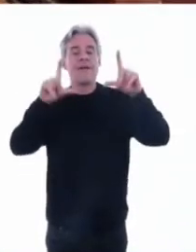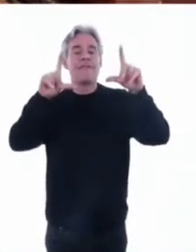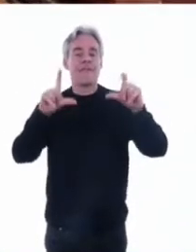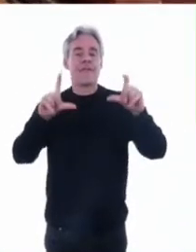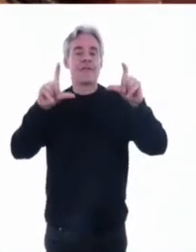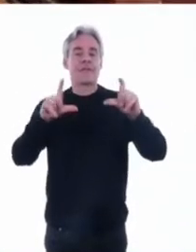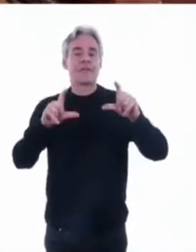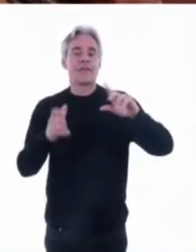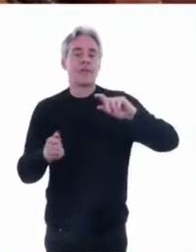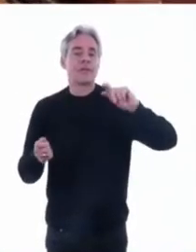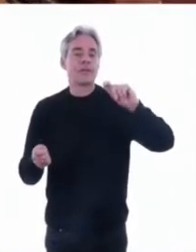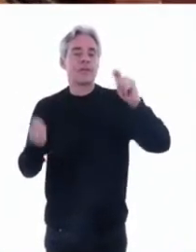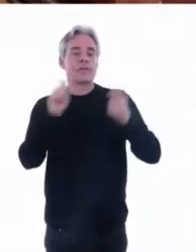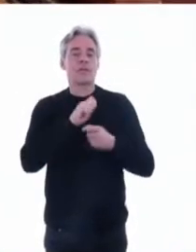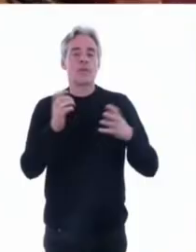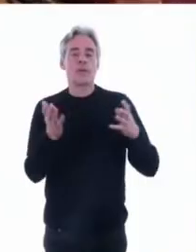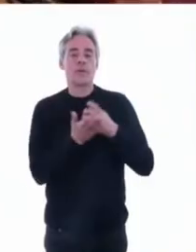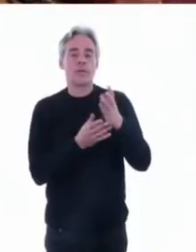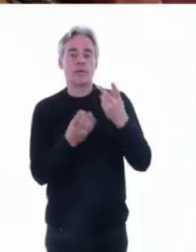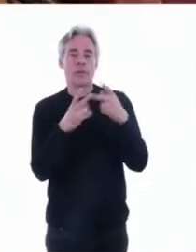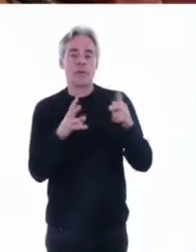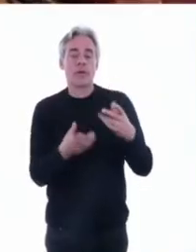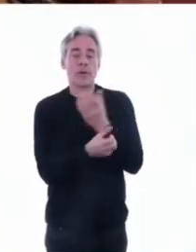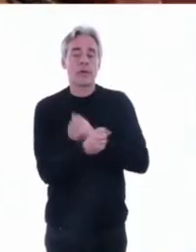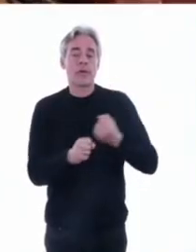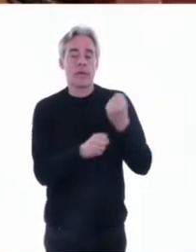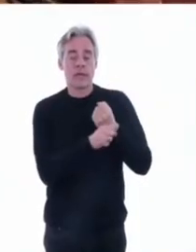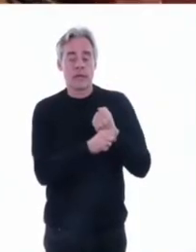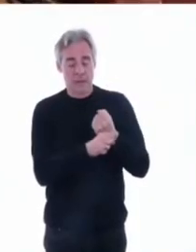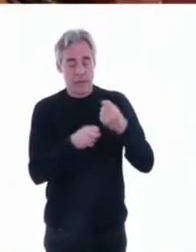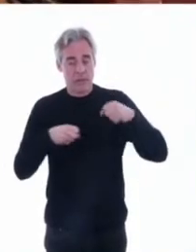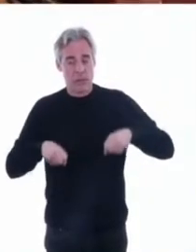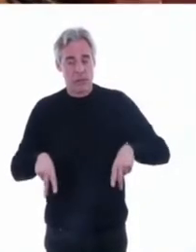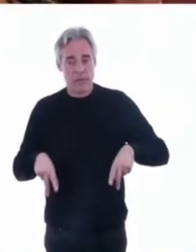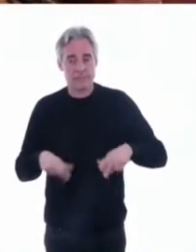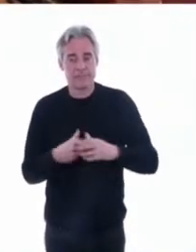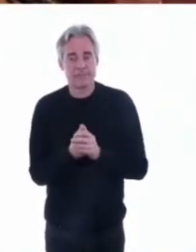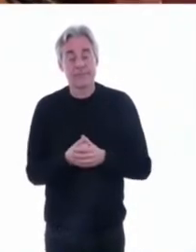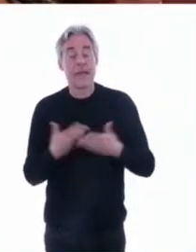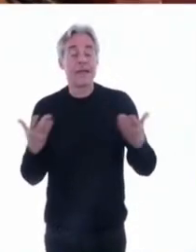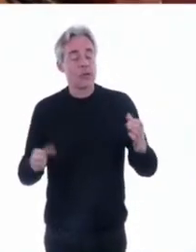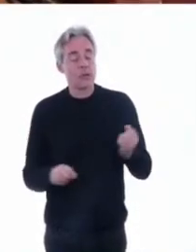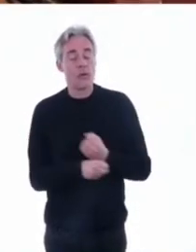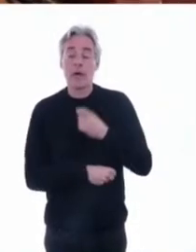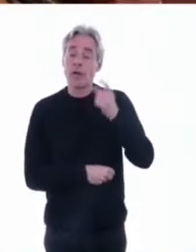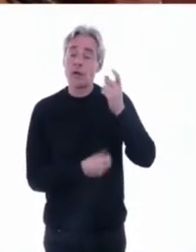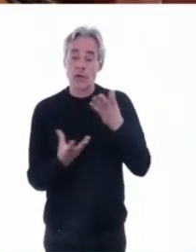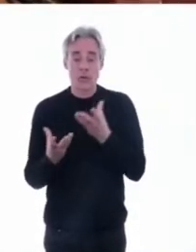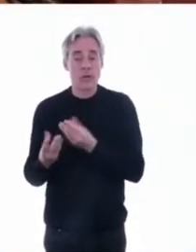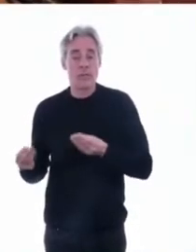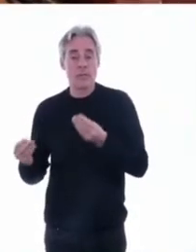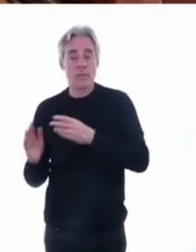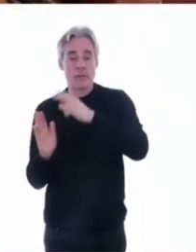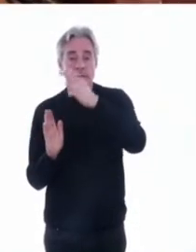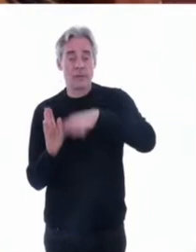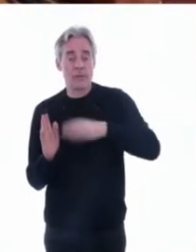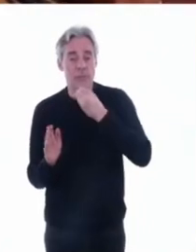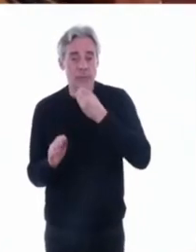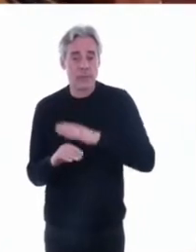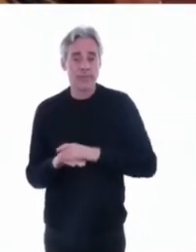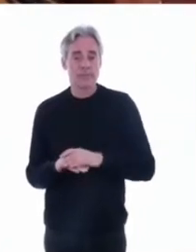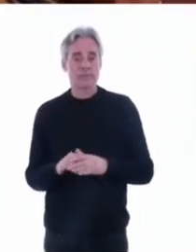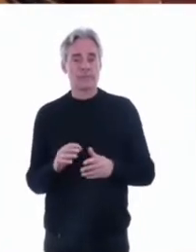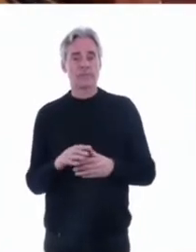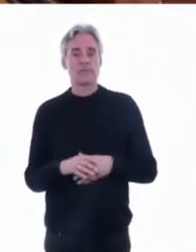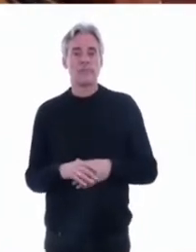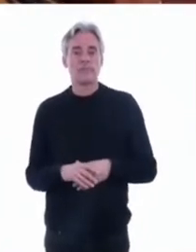des transformations des projets urbains lancés par Alain Juppé. Et c'est dommage que les habitants n'aient pas pu prendre merci de parole. conclure. Même